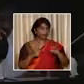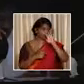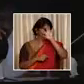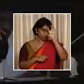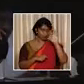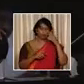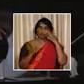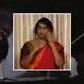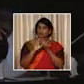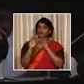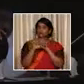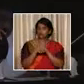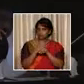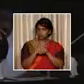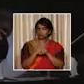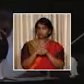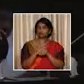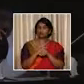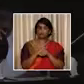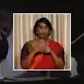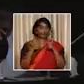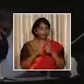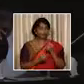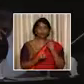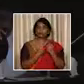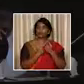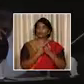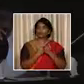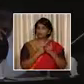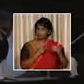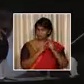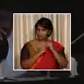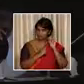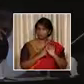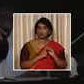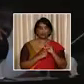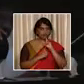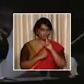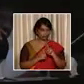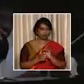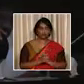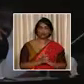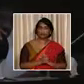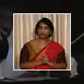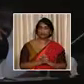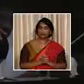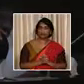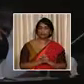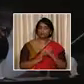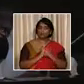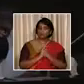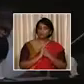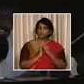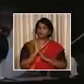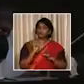ஒரு நீதியான விசாரணை வேண்டும் என்பதை நாங்கள் மீண்டும் மீண்டும் பதிவு செய்கிறோம் மிக முக்கியமாக தலைமை தாங்கும் உறுப்பினர்களே இந்த நாட்டிலே ஒரு